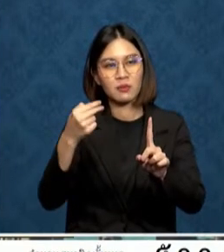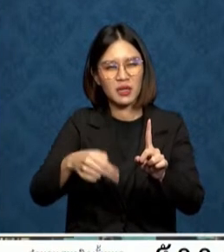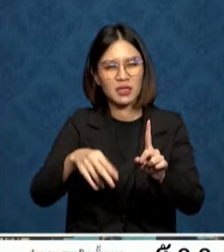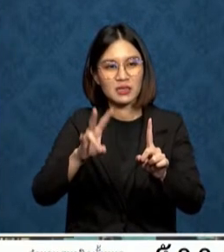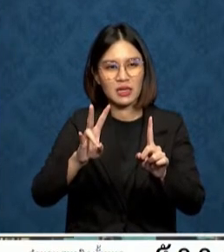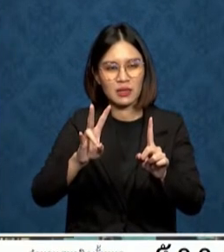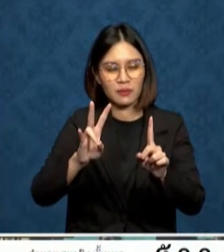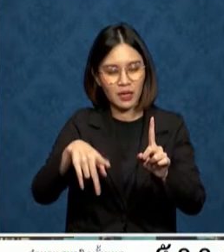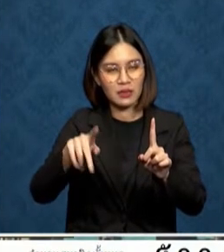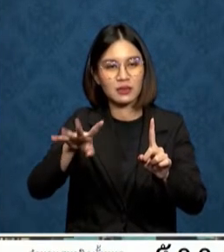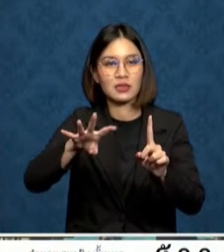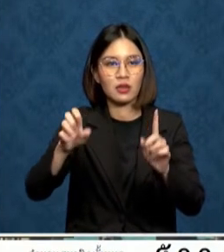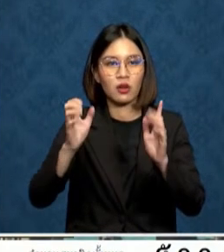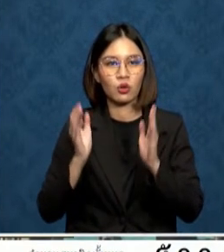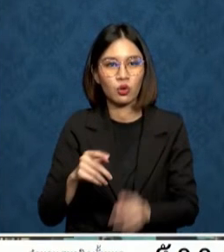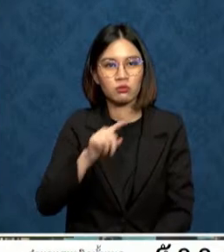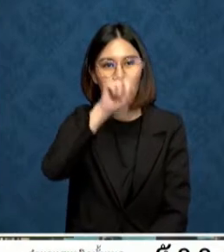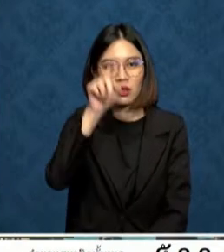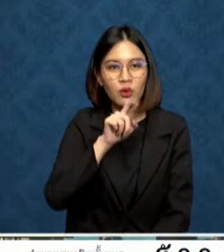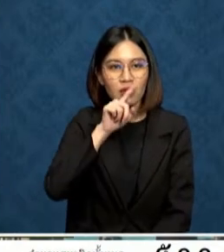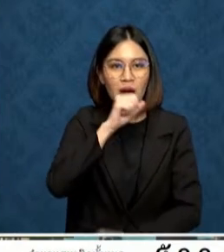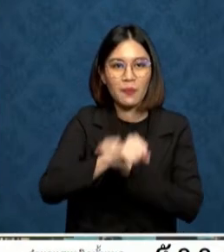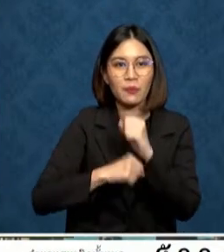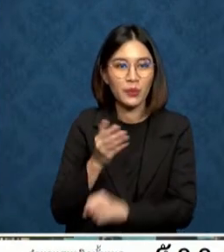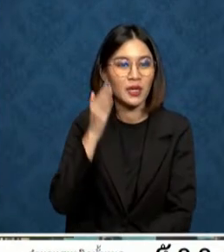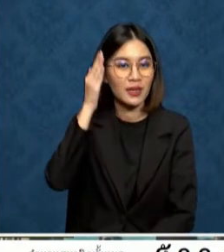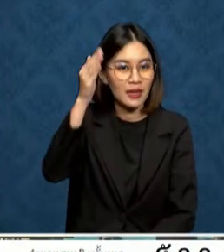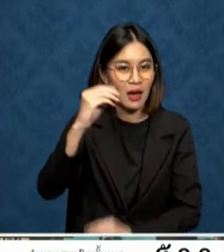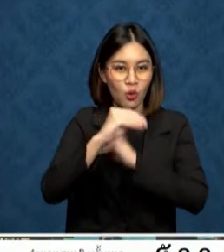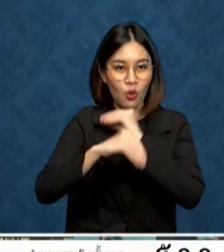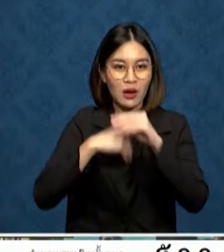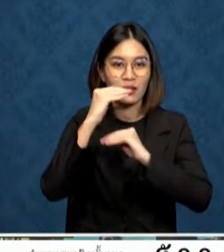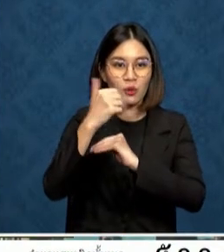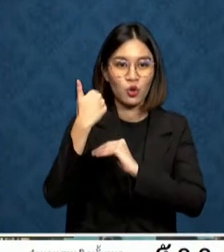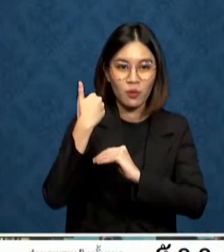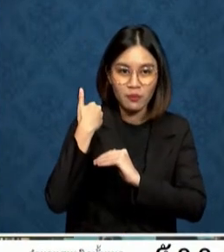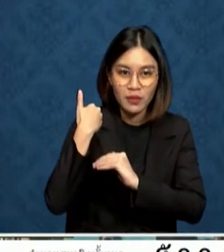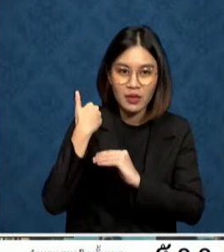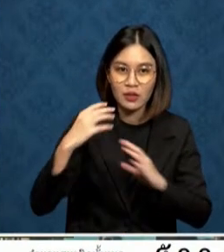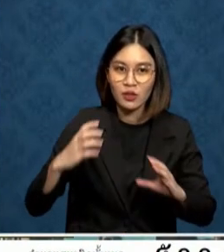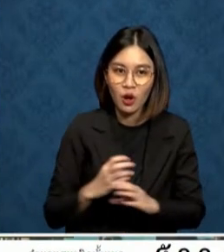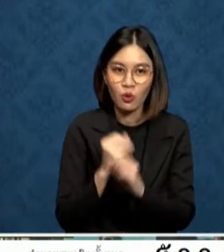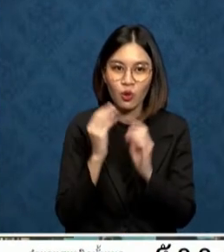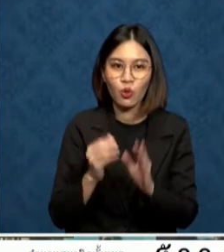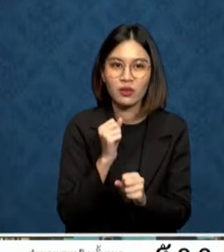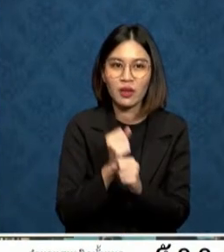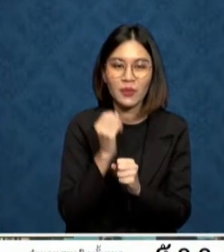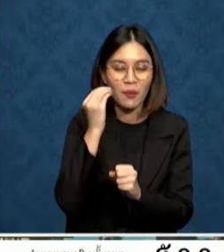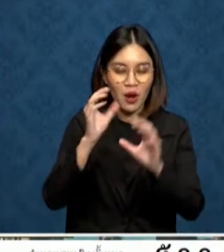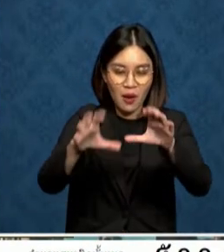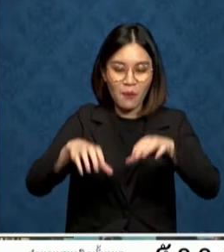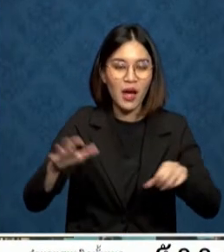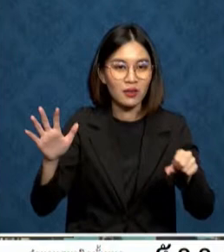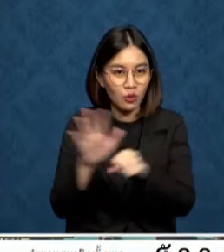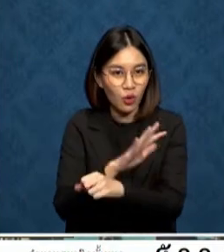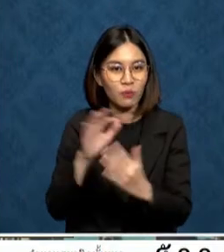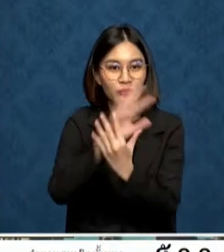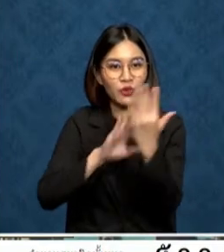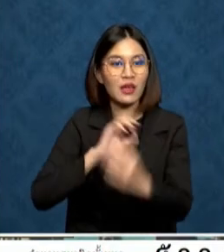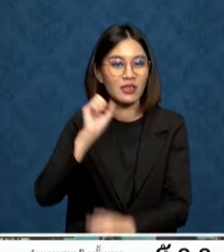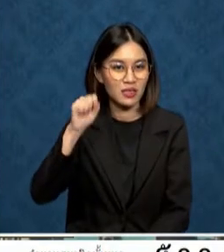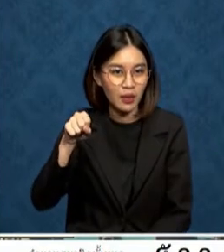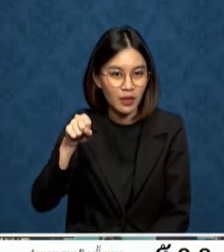คนคำถามของผมคือในปีหน้าท่านก็จะตั้งแบบนี้อีกจนกว่าจะผลิตเชฟได้ครบทุกหมู่บ้านทั่วประเทศแบบนี้เหรอครับ